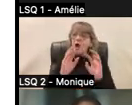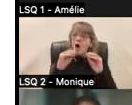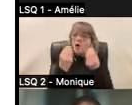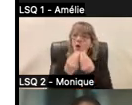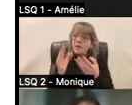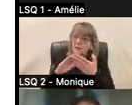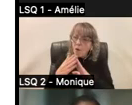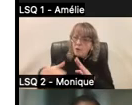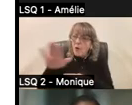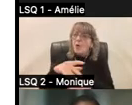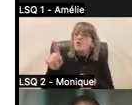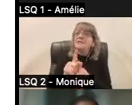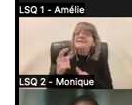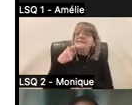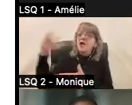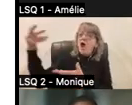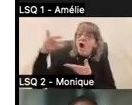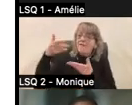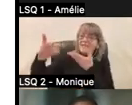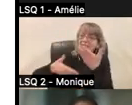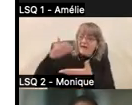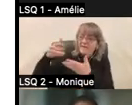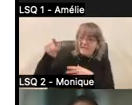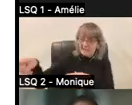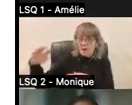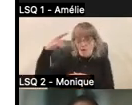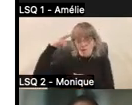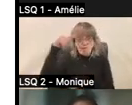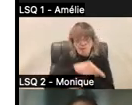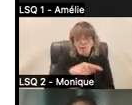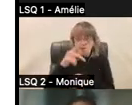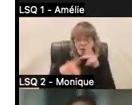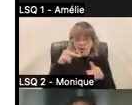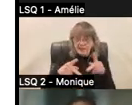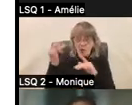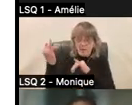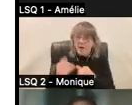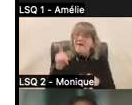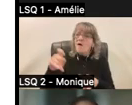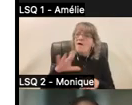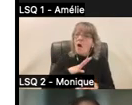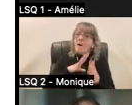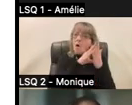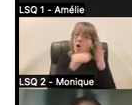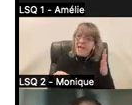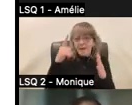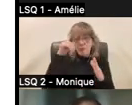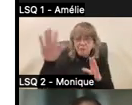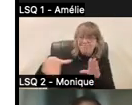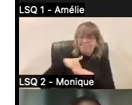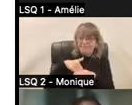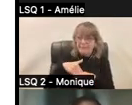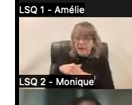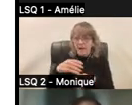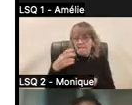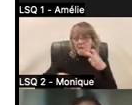communautaires et fournisseurs de services qui œuvrent auprès de la population immigrante, d'un modèle pour pallier aux problèmes de transport